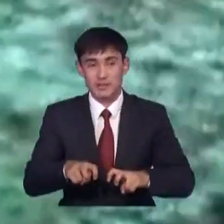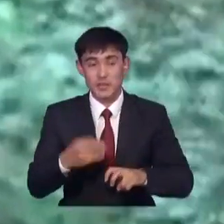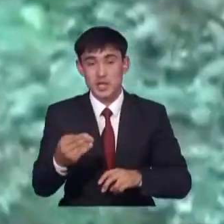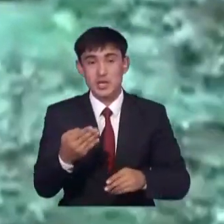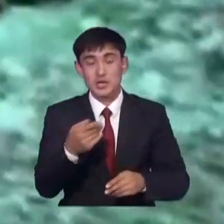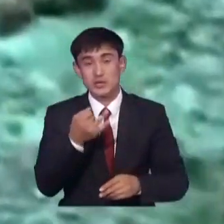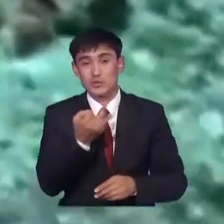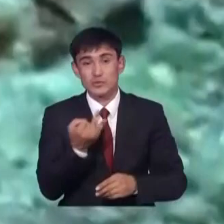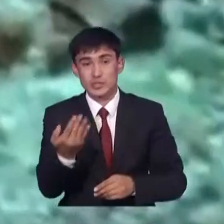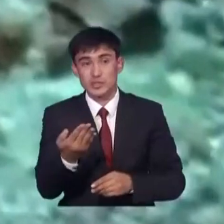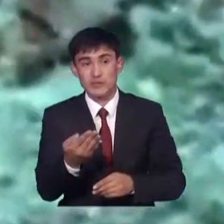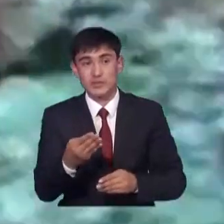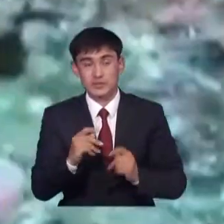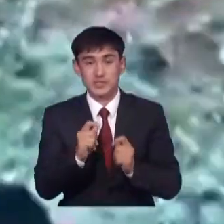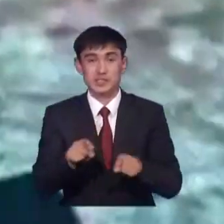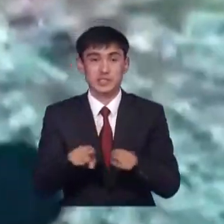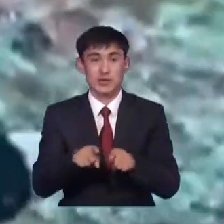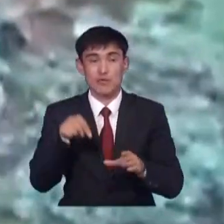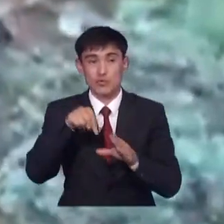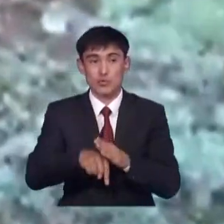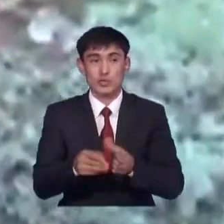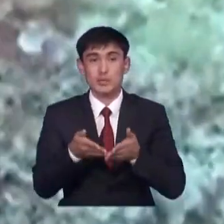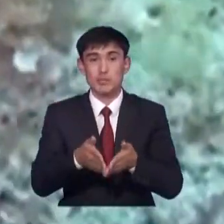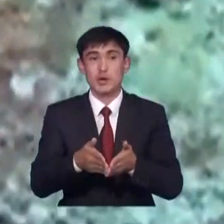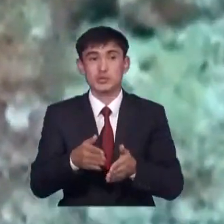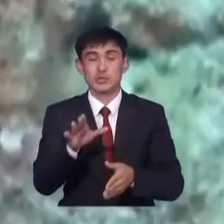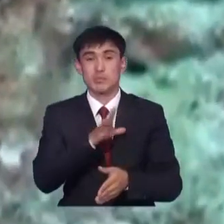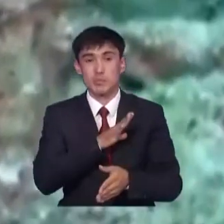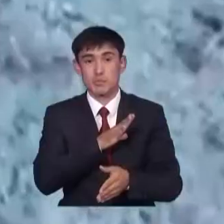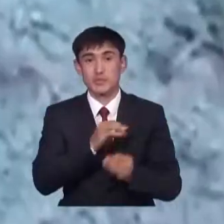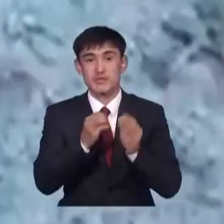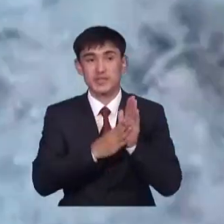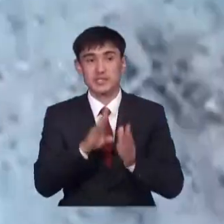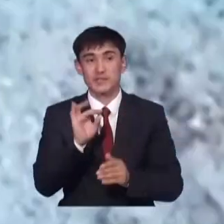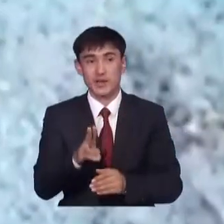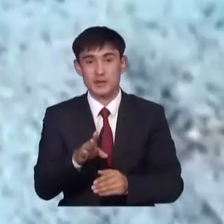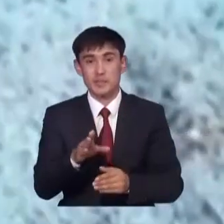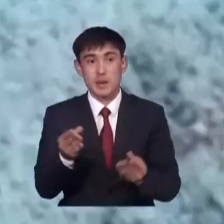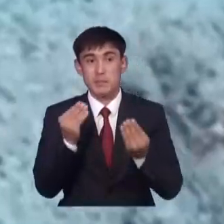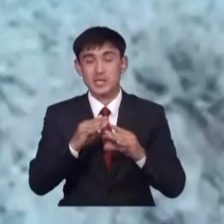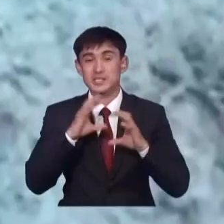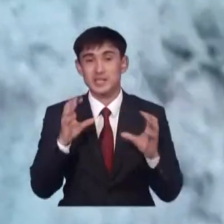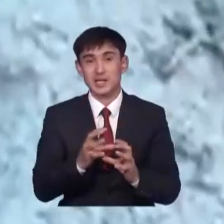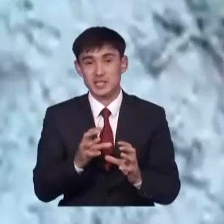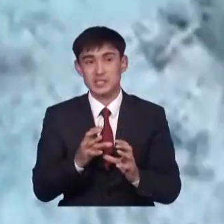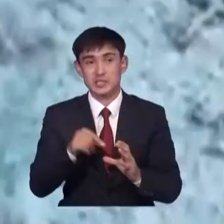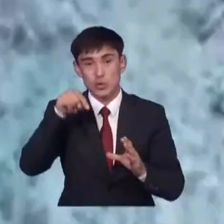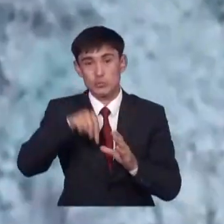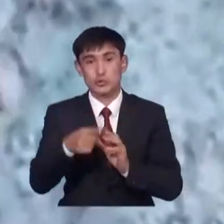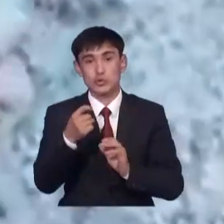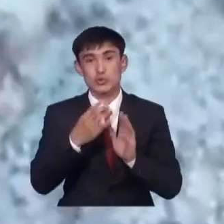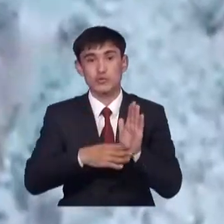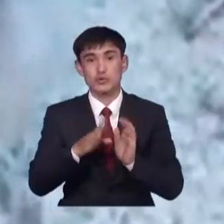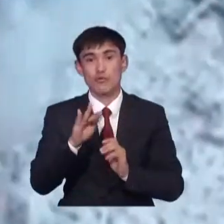Их любопытство было вознаграждено. Внутри затонувшего парусного судна 19 века, прекрасно сохранившегося на глубине